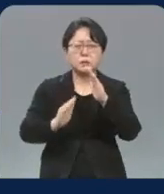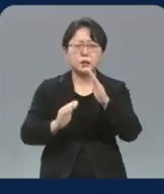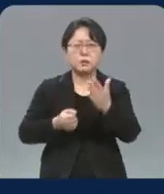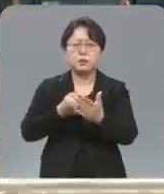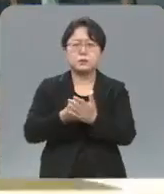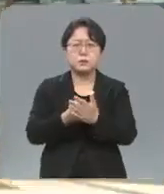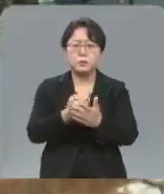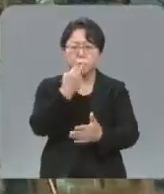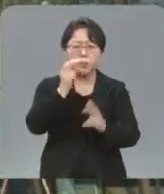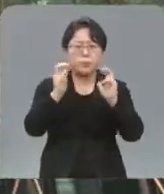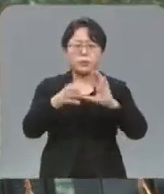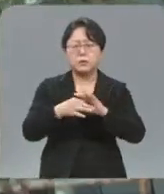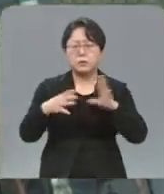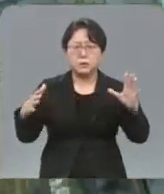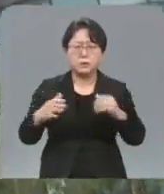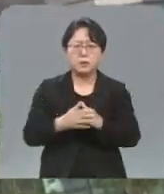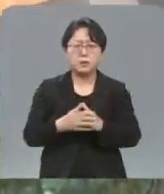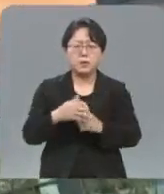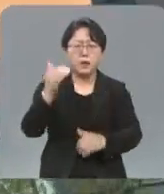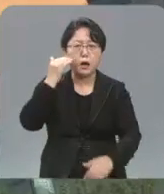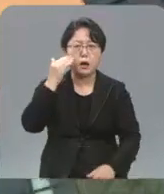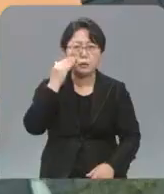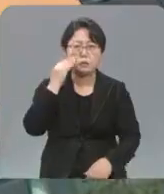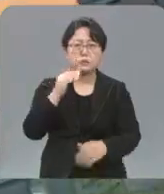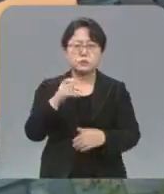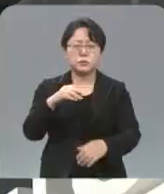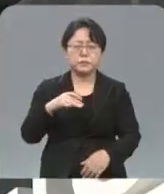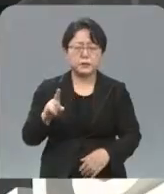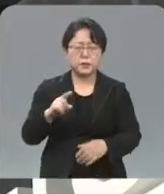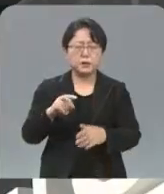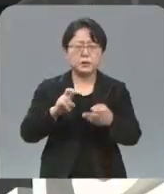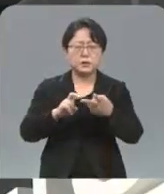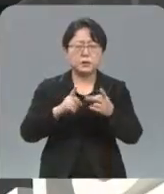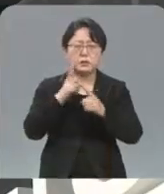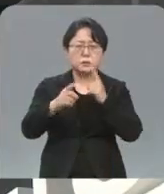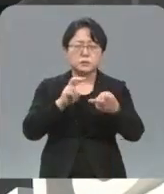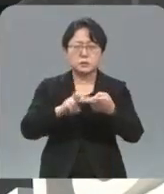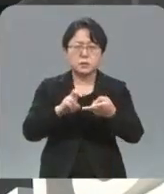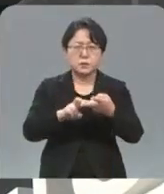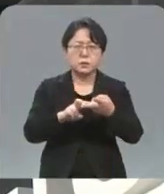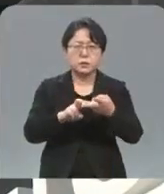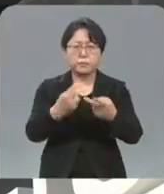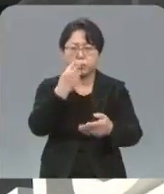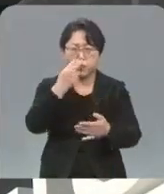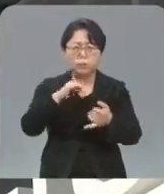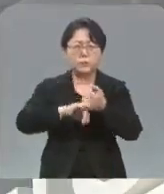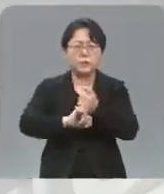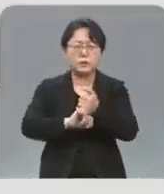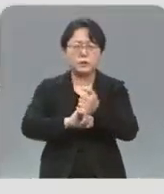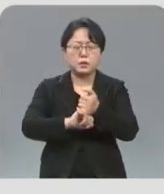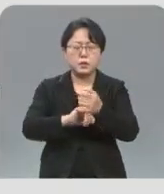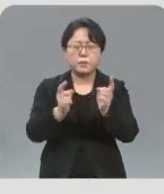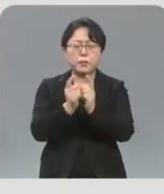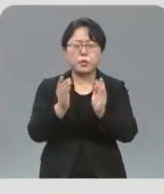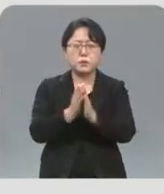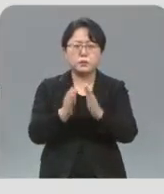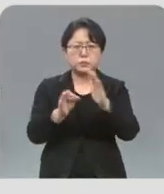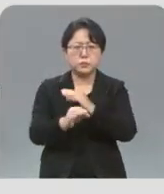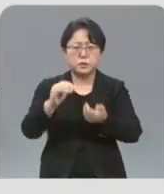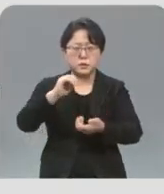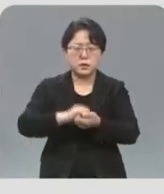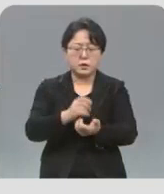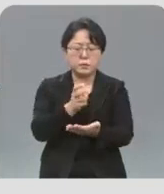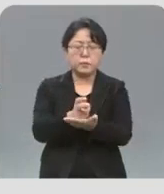수가 없죠. 한국소비자원은 송 씨처럼 2009년 이전에 계약한 보험약관에는 이 본인 부담 상한제 관련